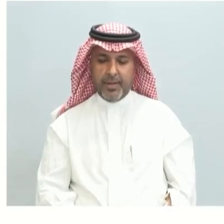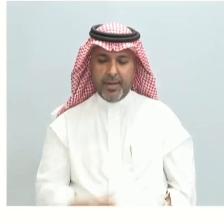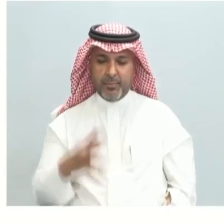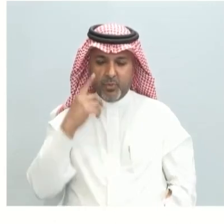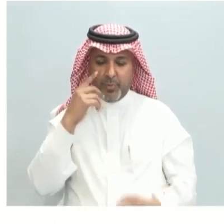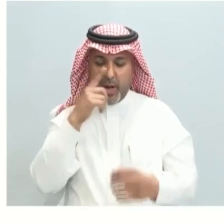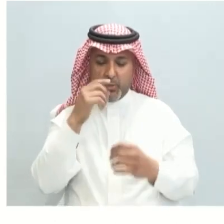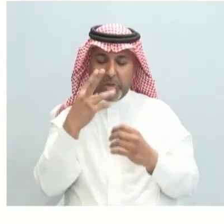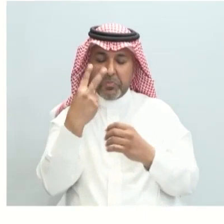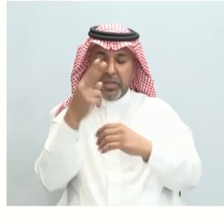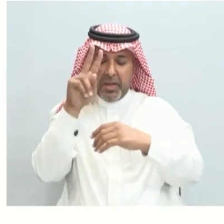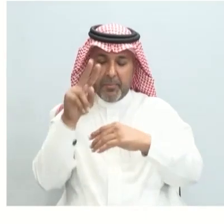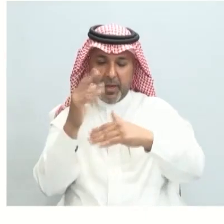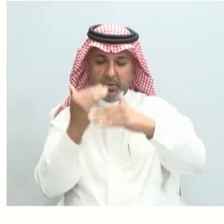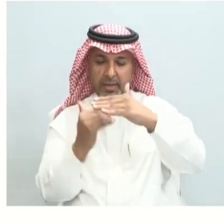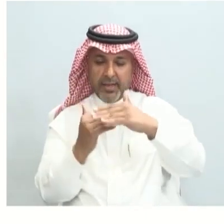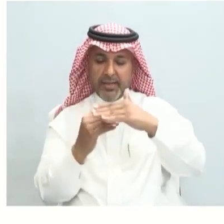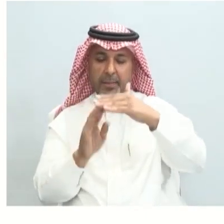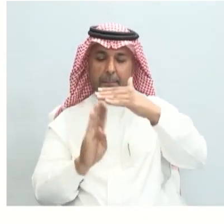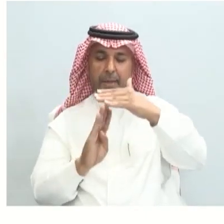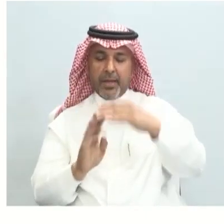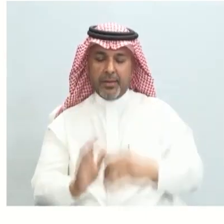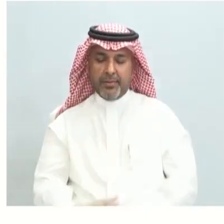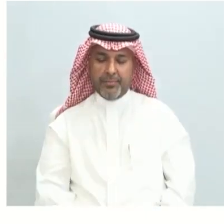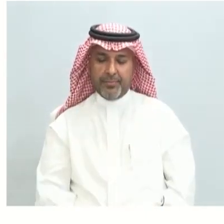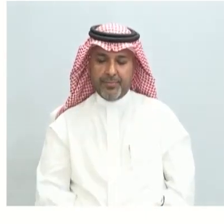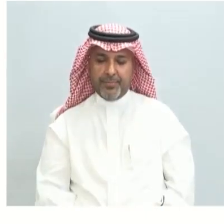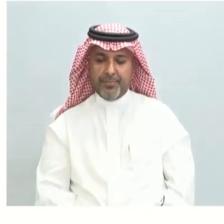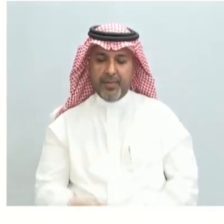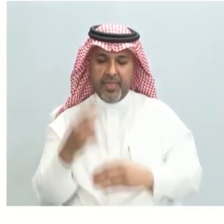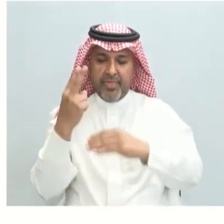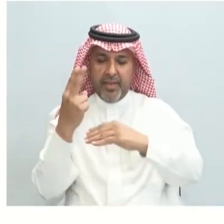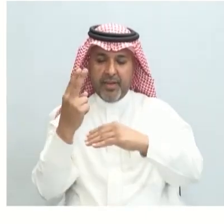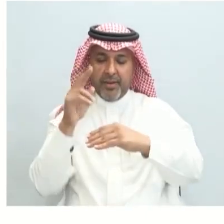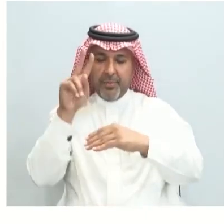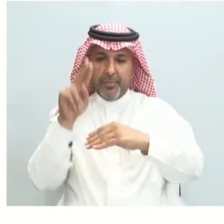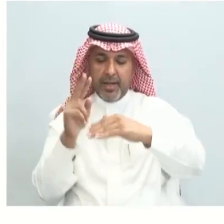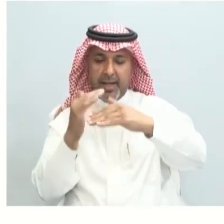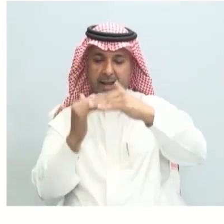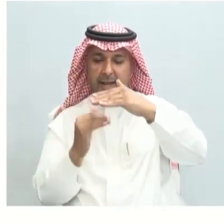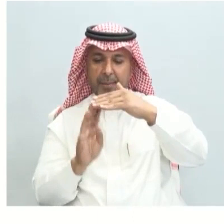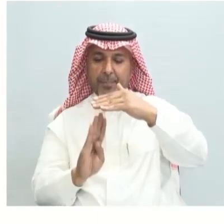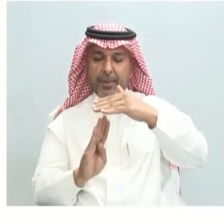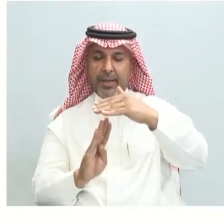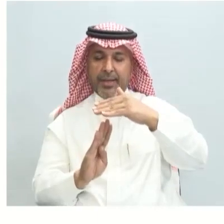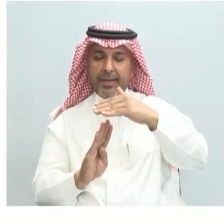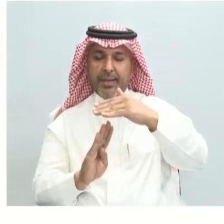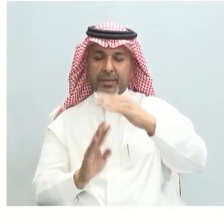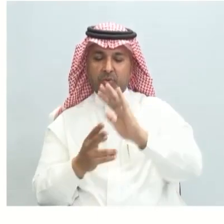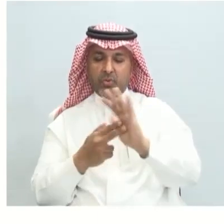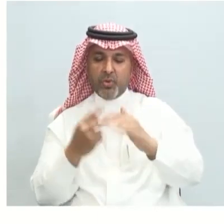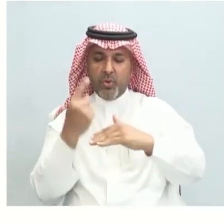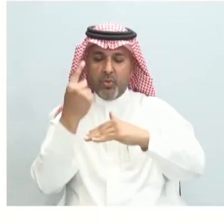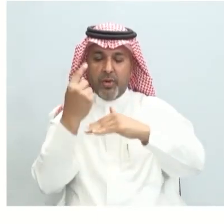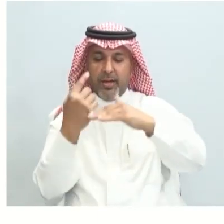فبالتالي هنا نقول طول الدورة 2 باي على بي، وبالتالي بقول 2 باي على بي ااا تساوي